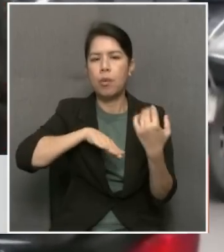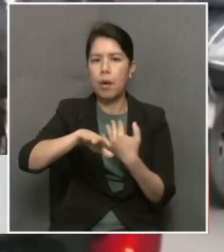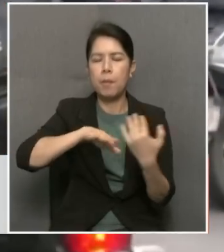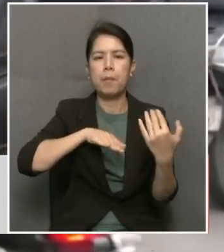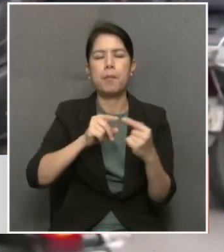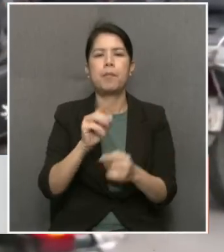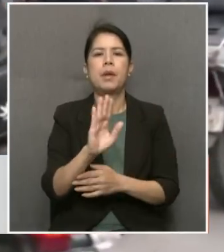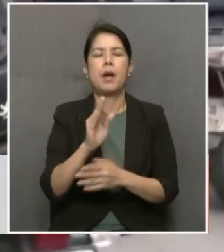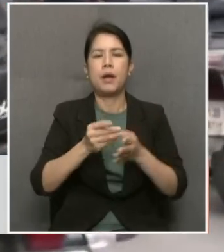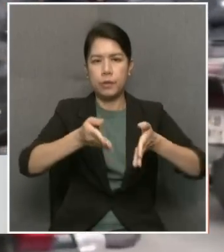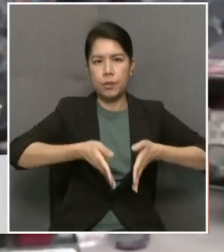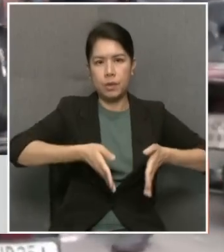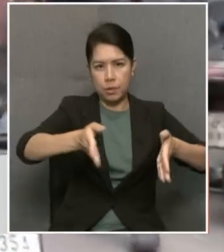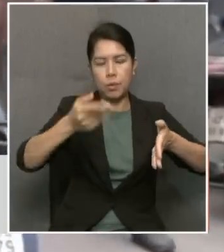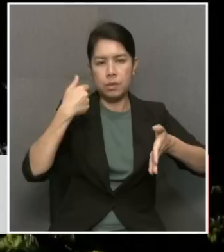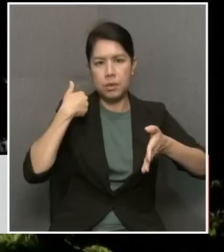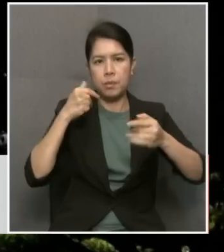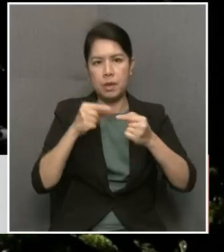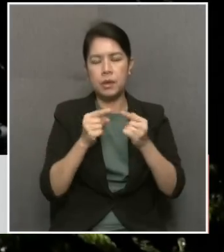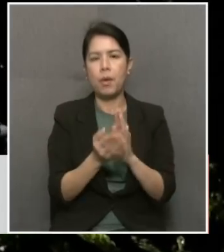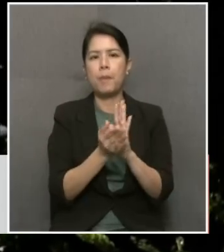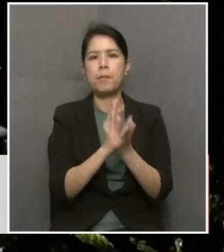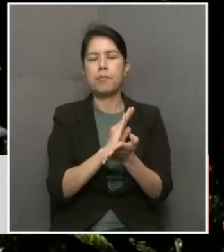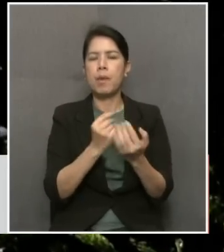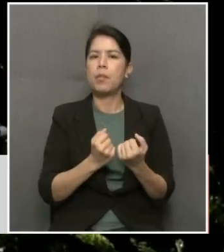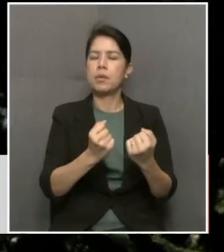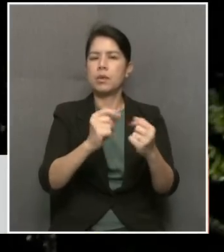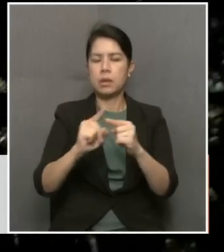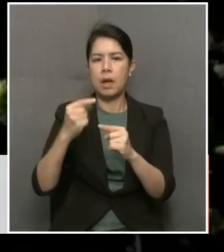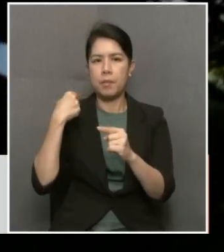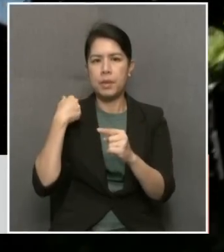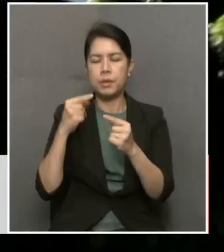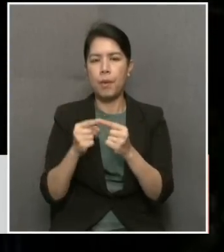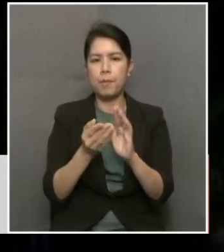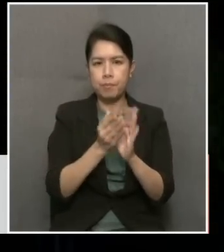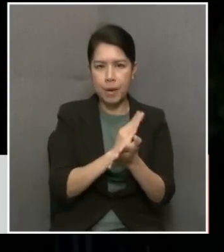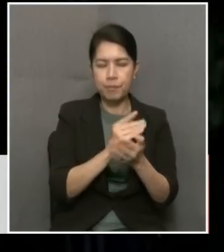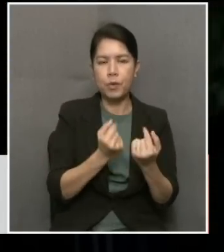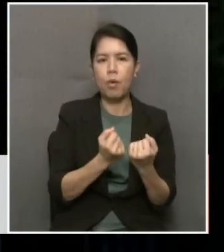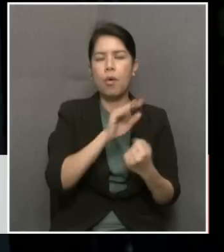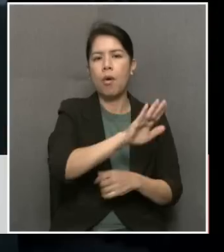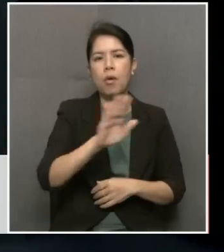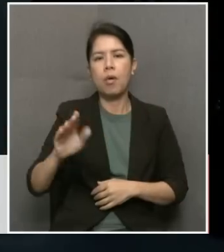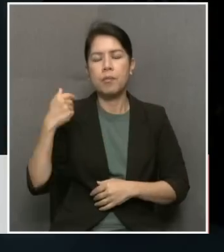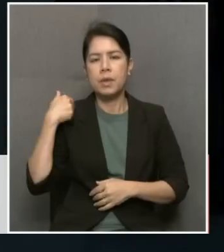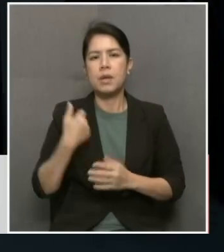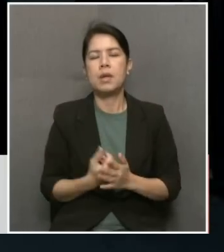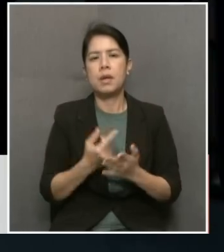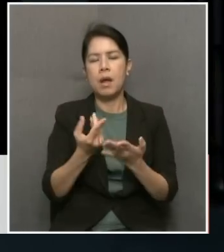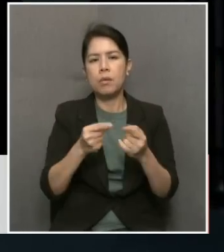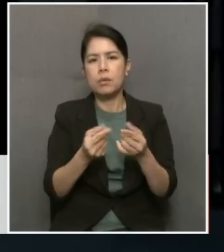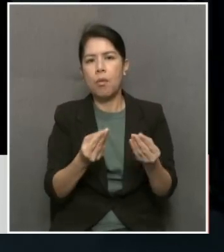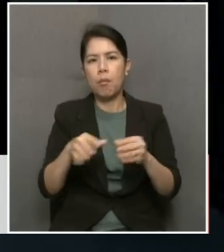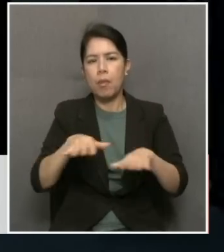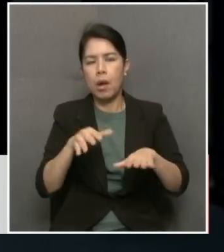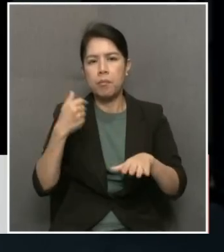นนสายนี้เชื่อมหลายภูมิภาคเข้าไว้ด้วยกันค่ะขณะที่ aftershock หลายครั้งก็เป็นอุปสรรคในการที่กู้ภัยจะเข้